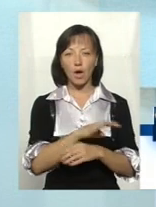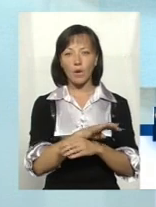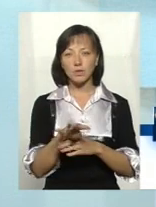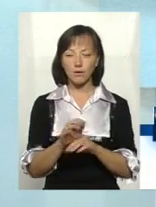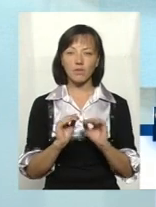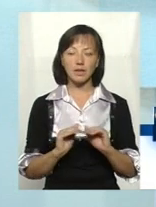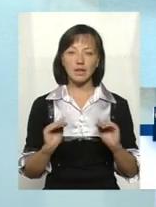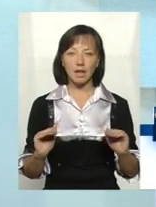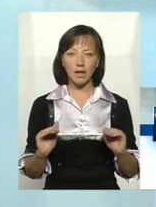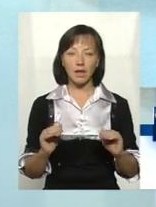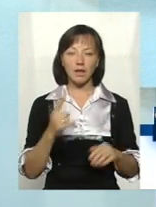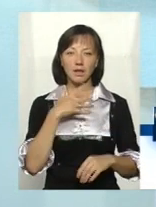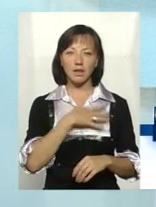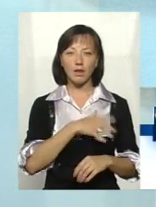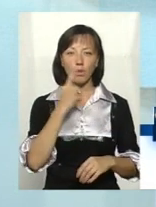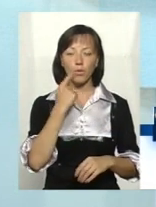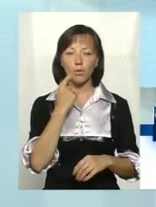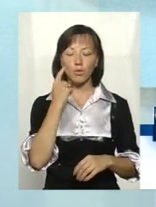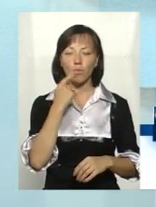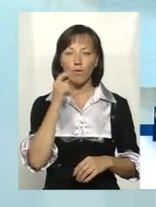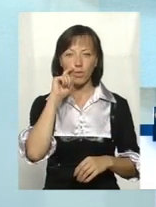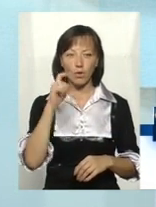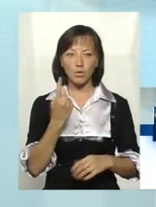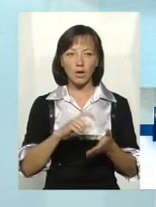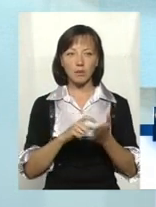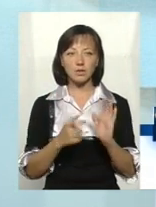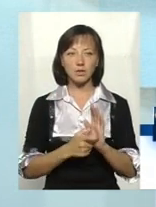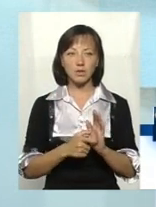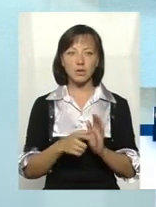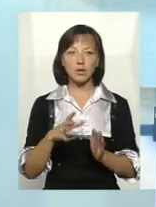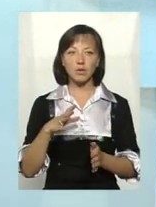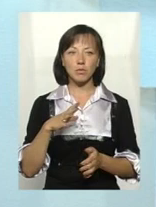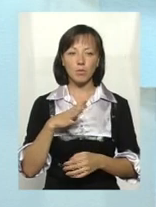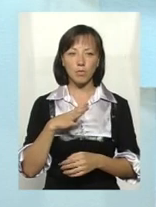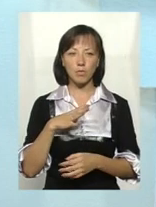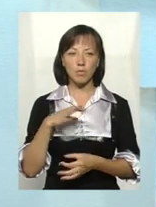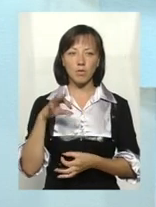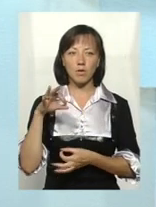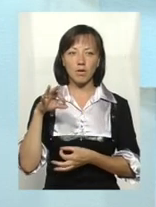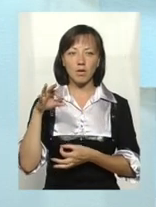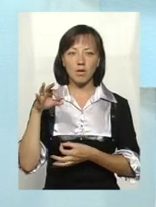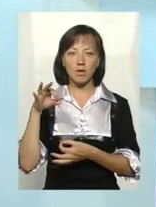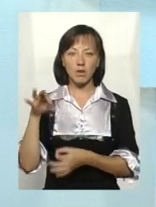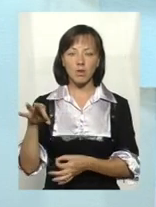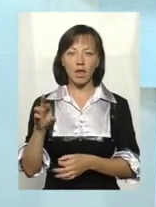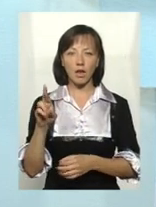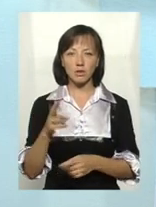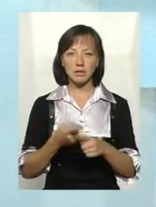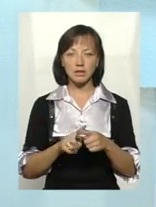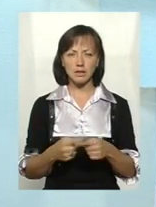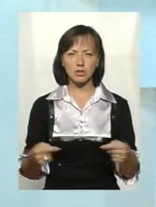розстрілювали дітей, і текла українська кров, і в одному із кабінетів ще висів під час Майдану Янукович, я думаю, це